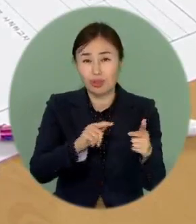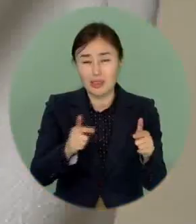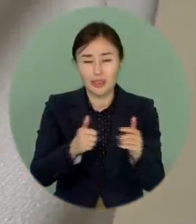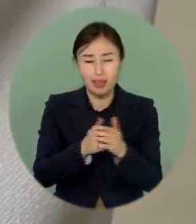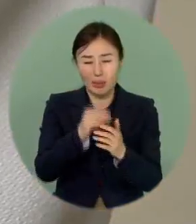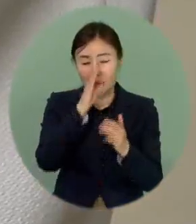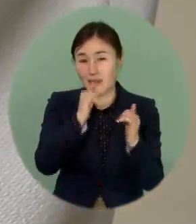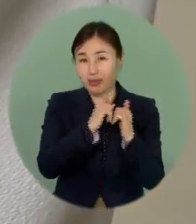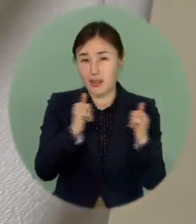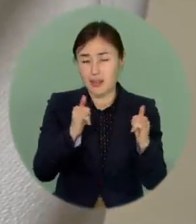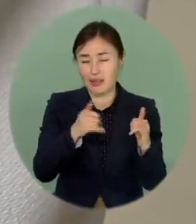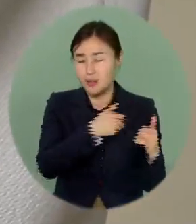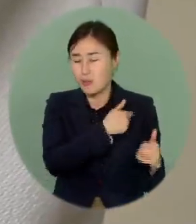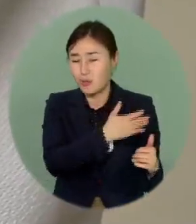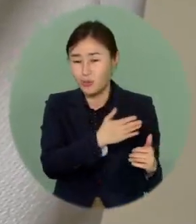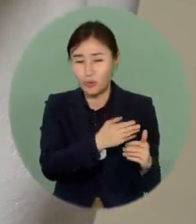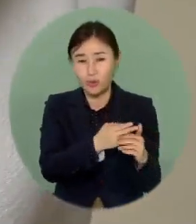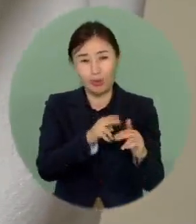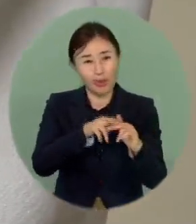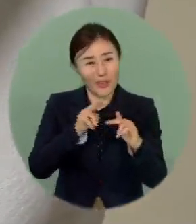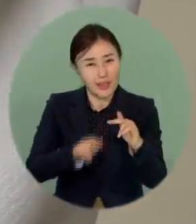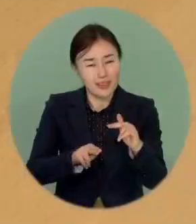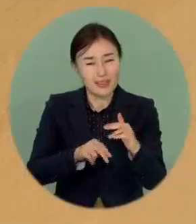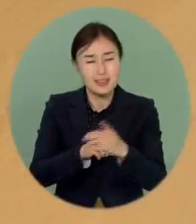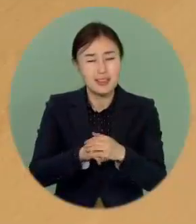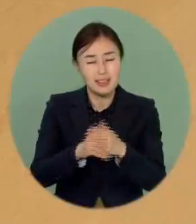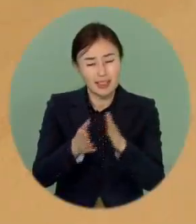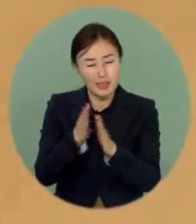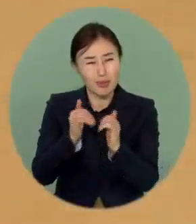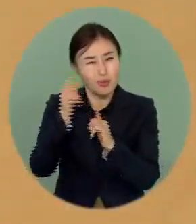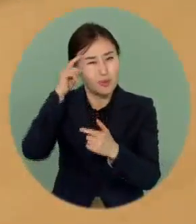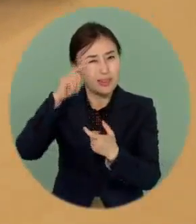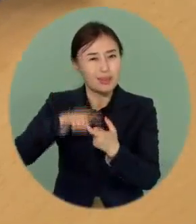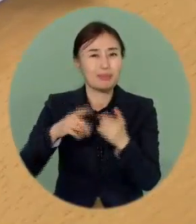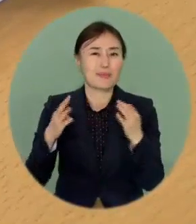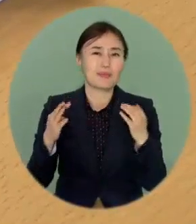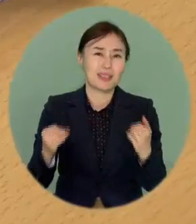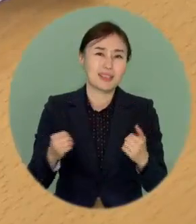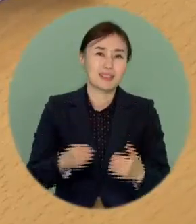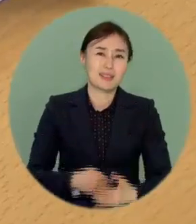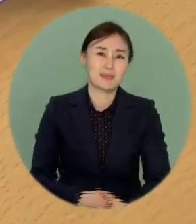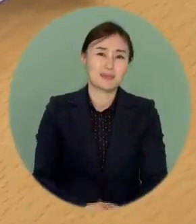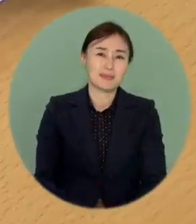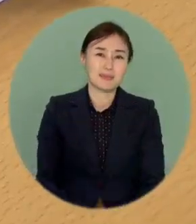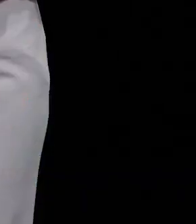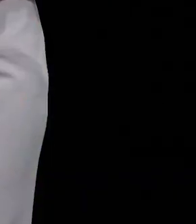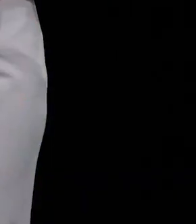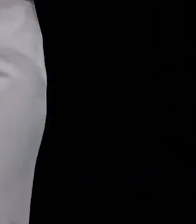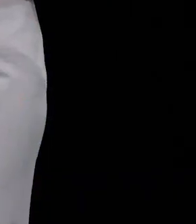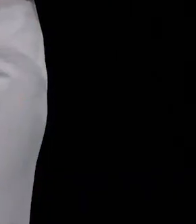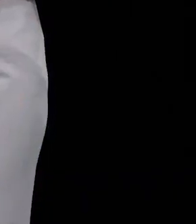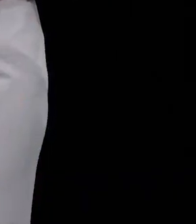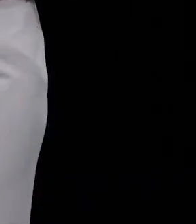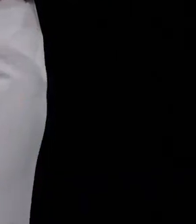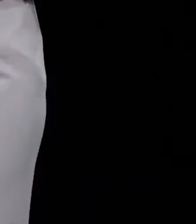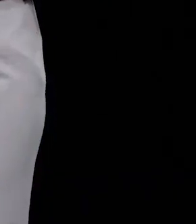두고 병원을 떠날지 시민들의 이목이 집중되고 있습니다. MBC 뉴스 천홍입니다.